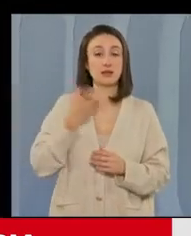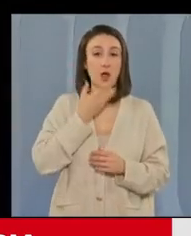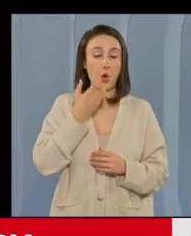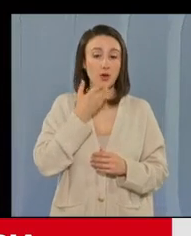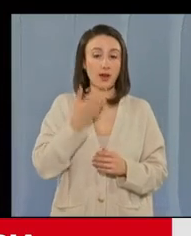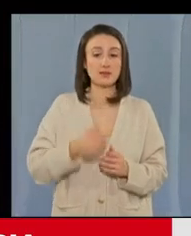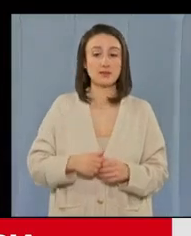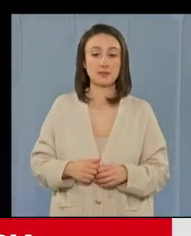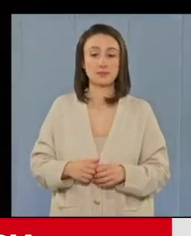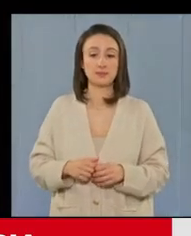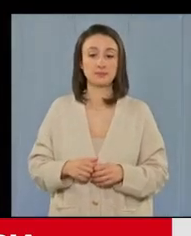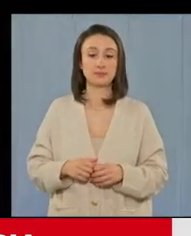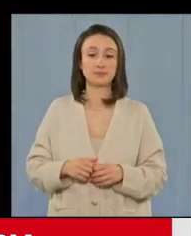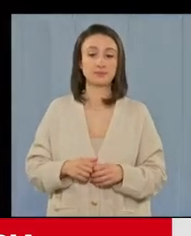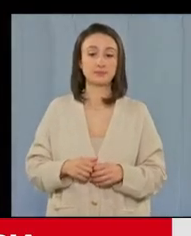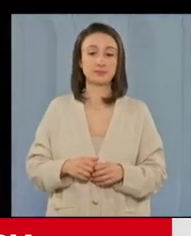congres,